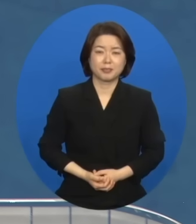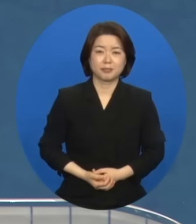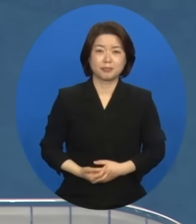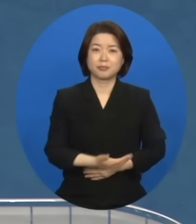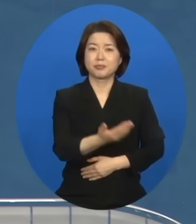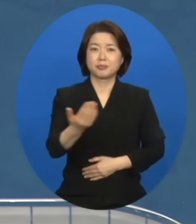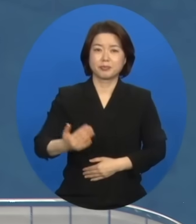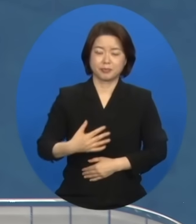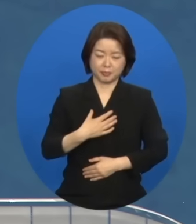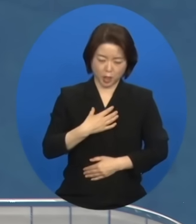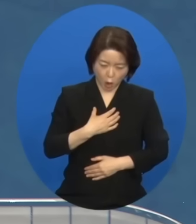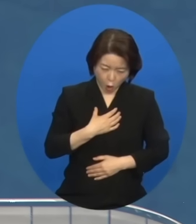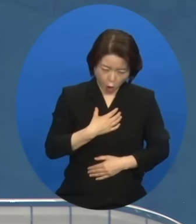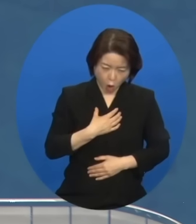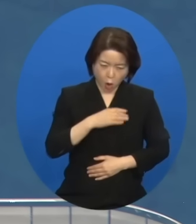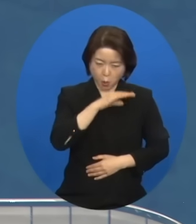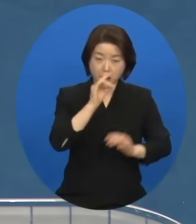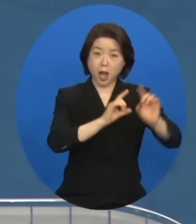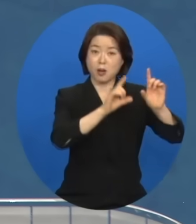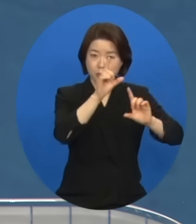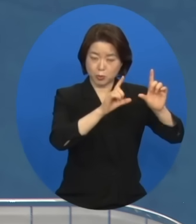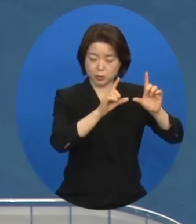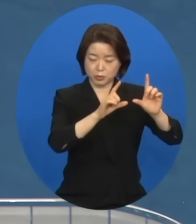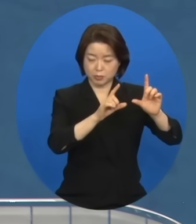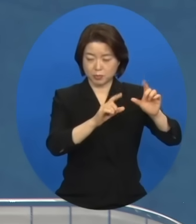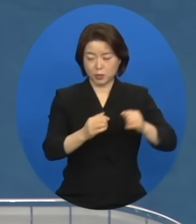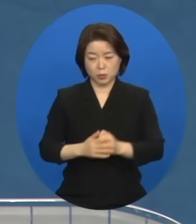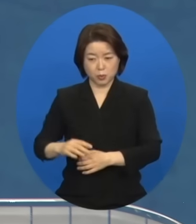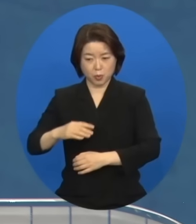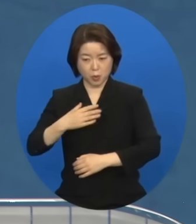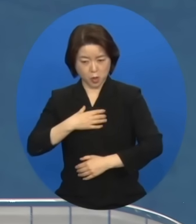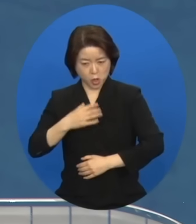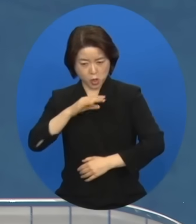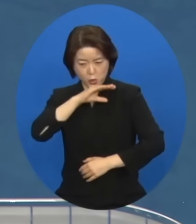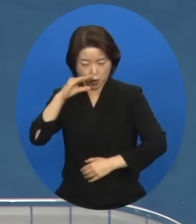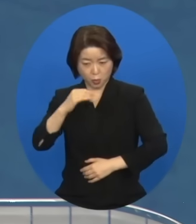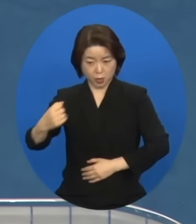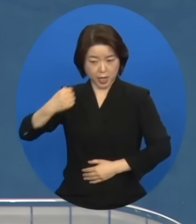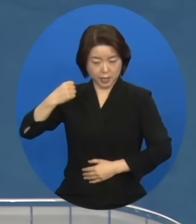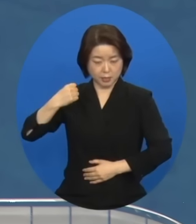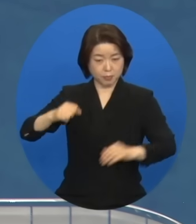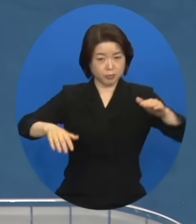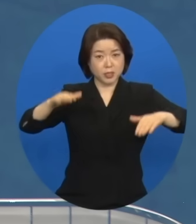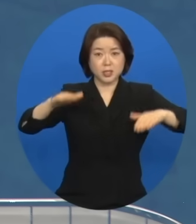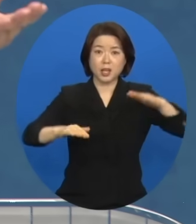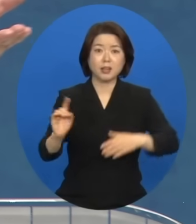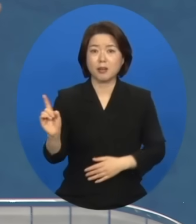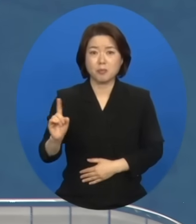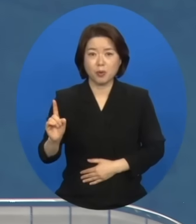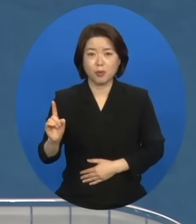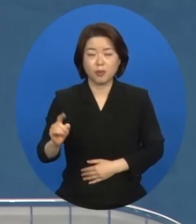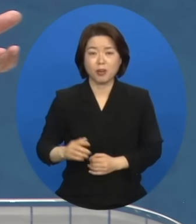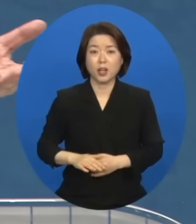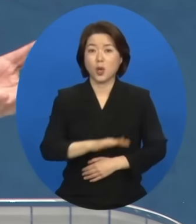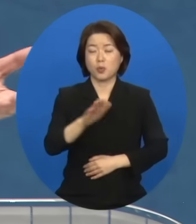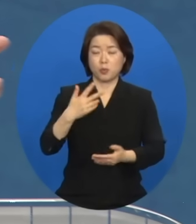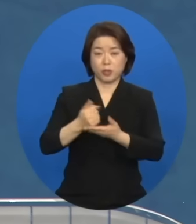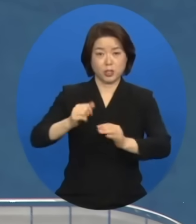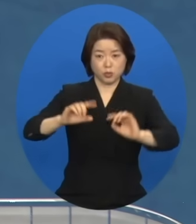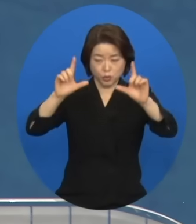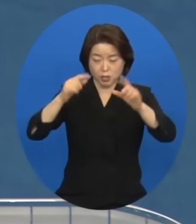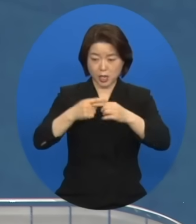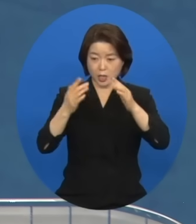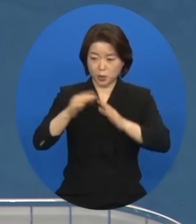여러분, 경건의 모양과 경건의 능력이 어떤 차이가 있는 것일까요? 우리가 주일이면 교회